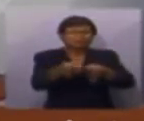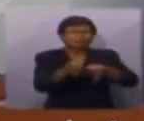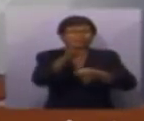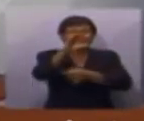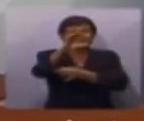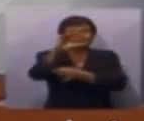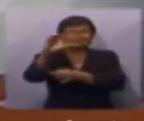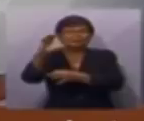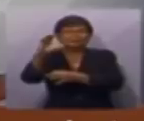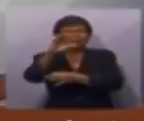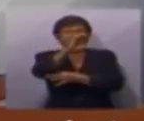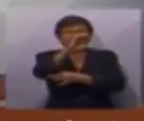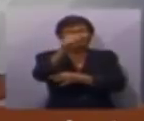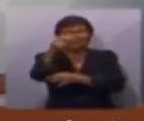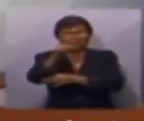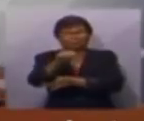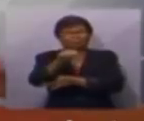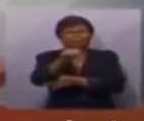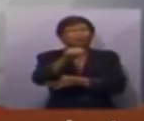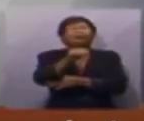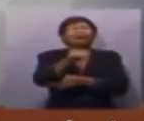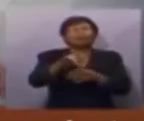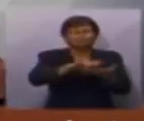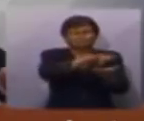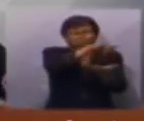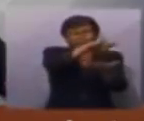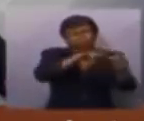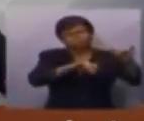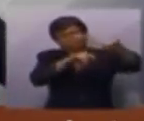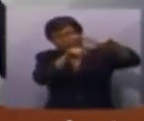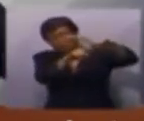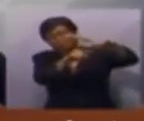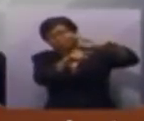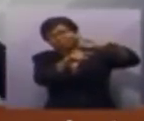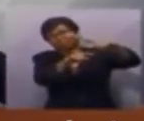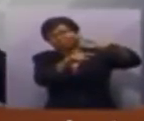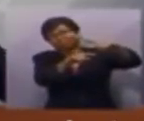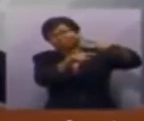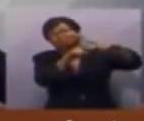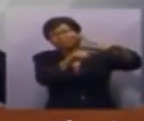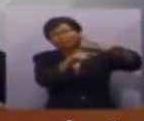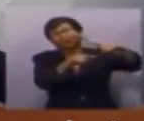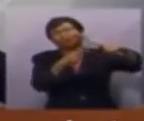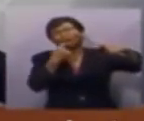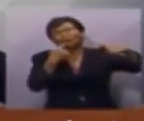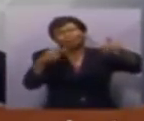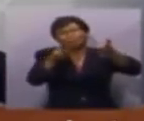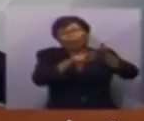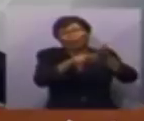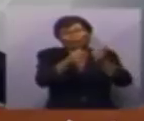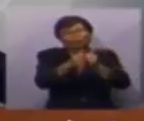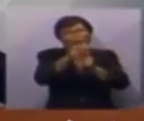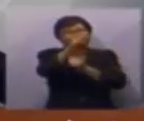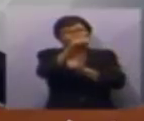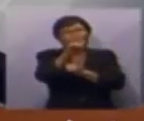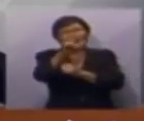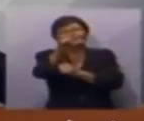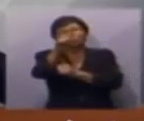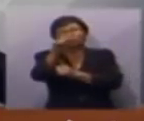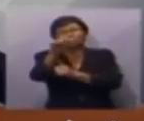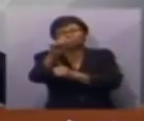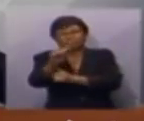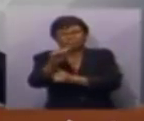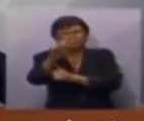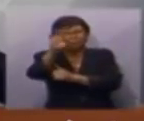CAM Dato' Sri Azharuddin Abdul Rahman, pesawat Bombardier Challenger CL-60 yang berdaftar dengan Malta